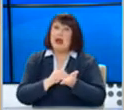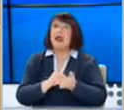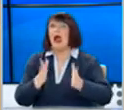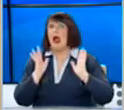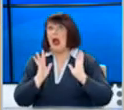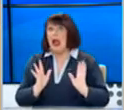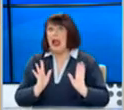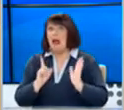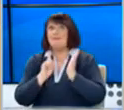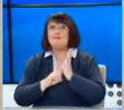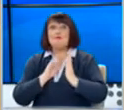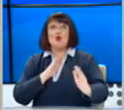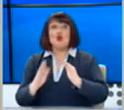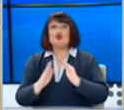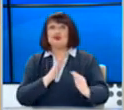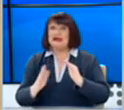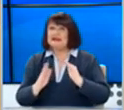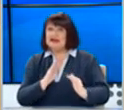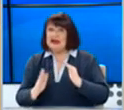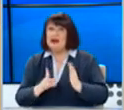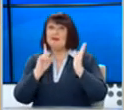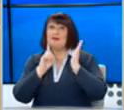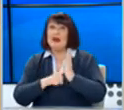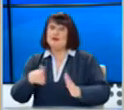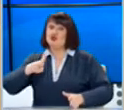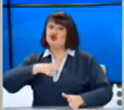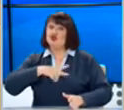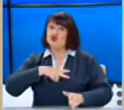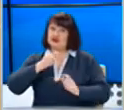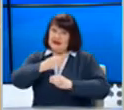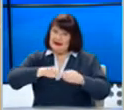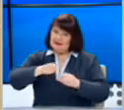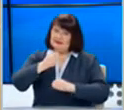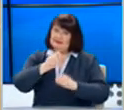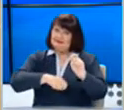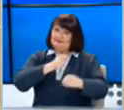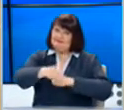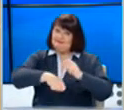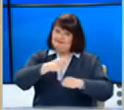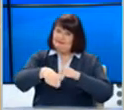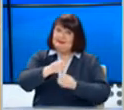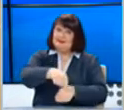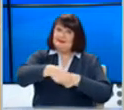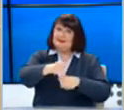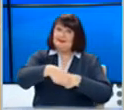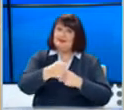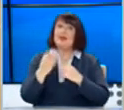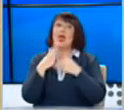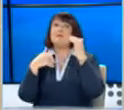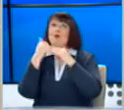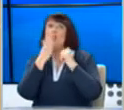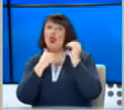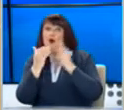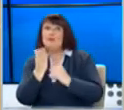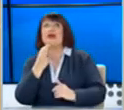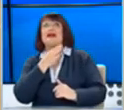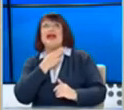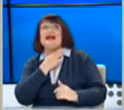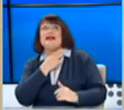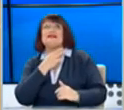εφόσον τα προστατεύσουμε, εφόσον κάνουμε τα σωστά έργα υποδομής και παρέμβασης και ανάσχεσης των εδαφών και τα απαραίτητα